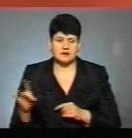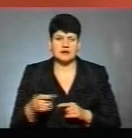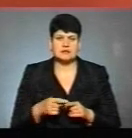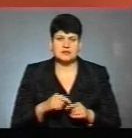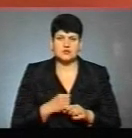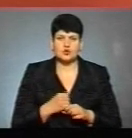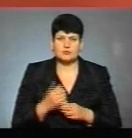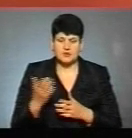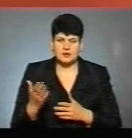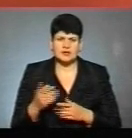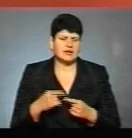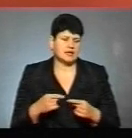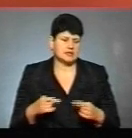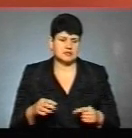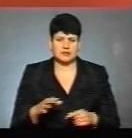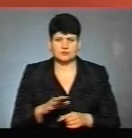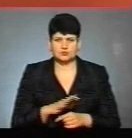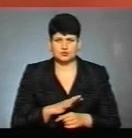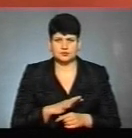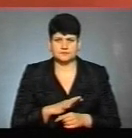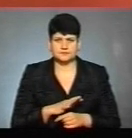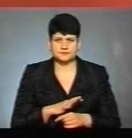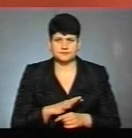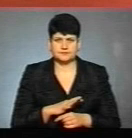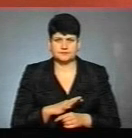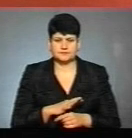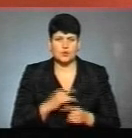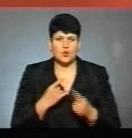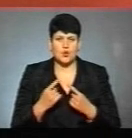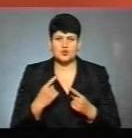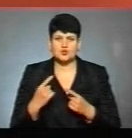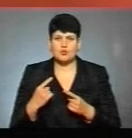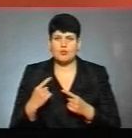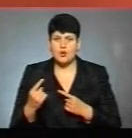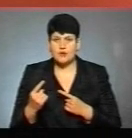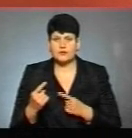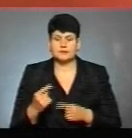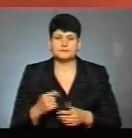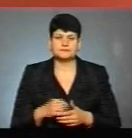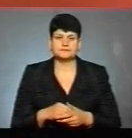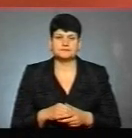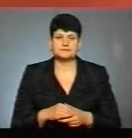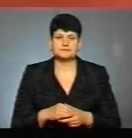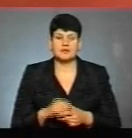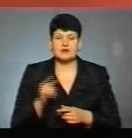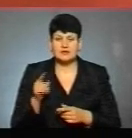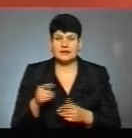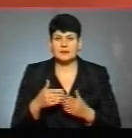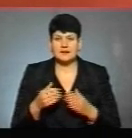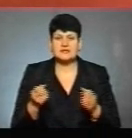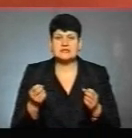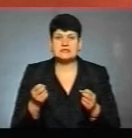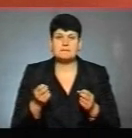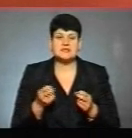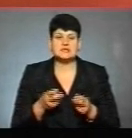зробили. Ну, різні були розмови. Ну, І вони, видно, спеціально